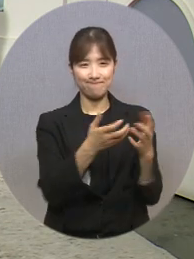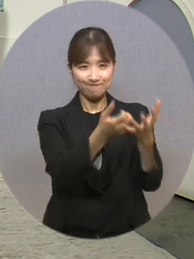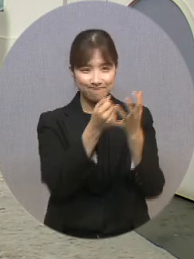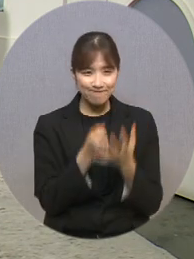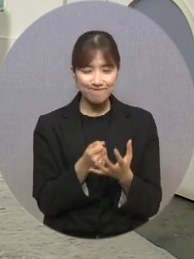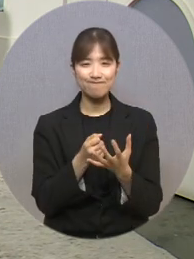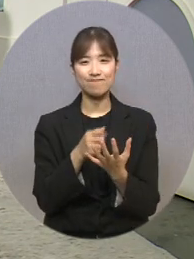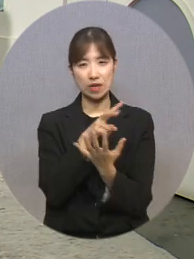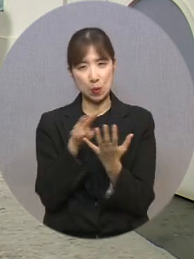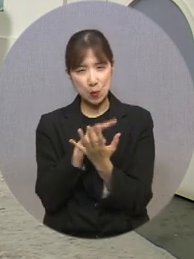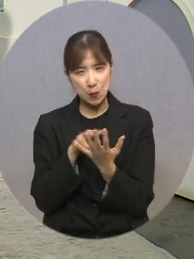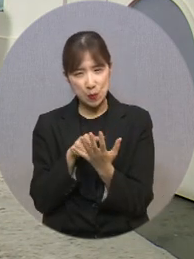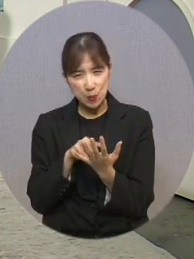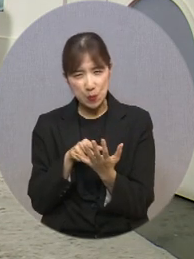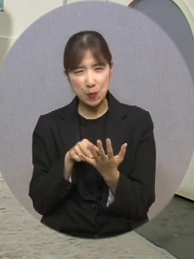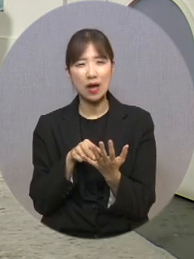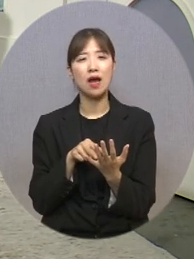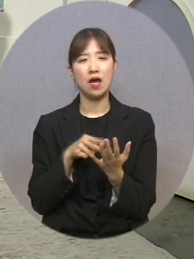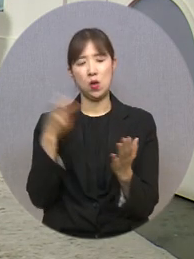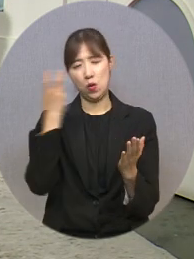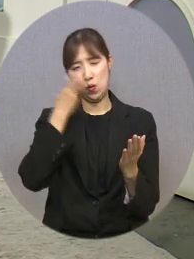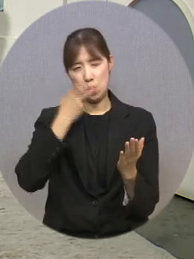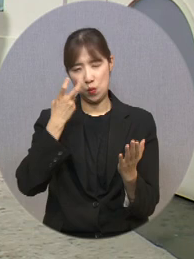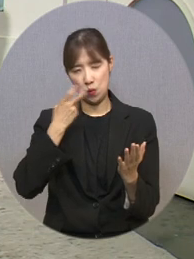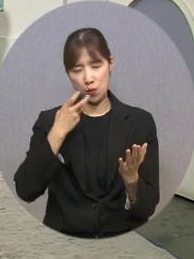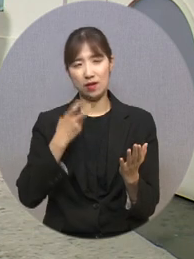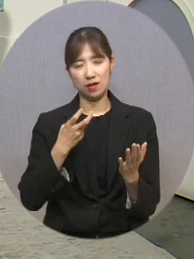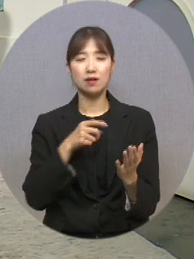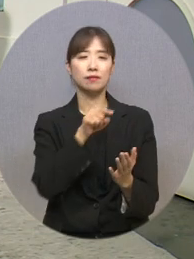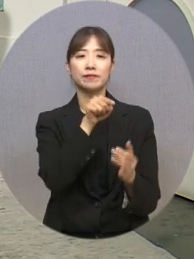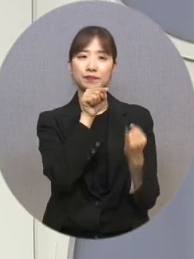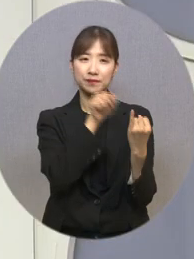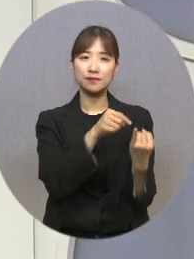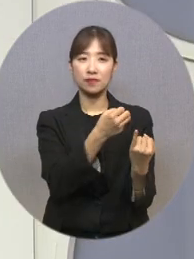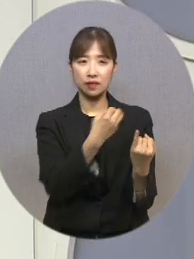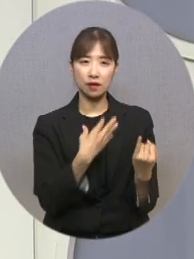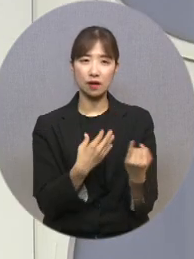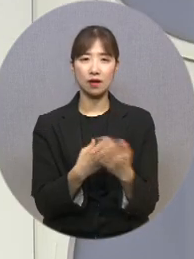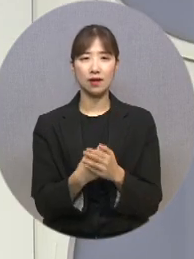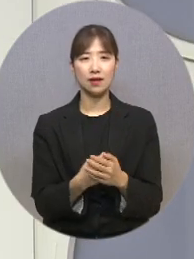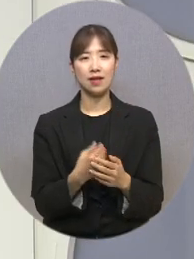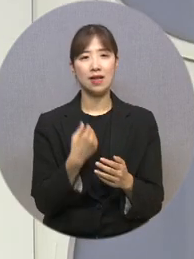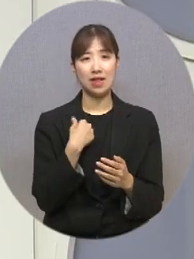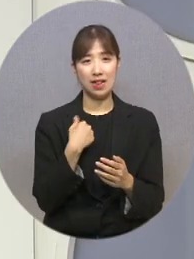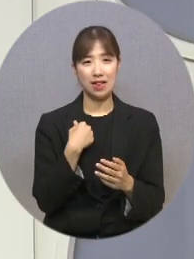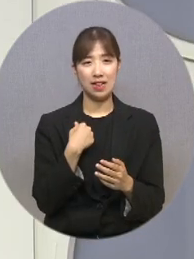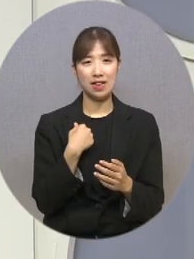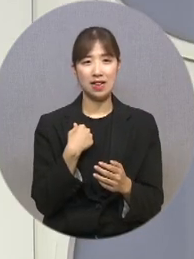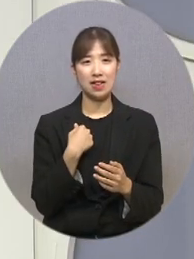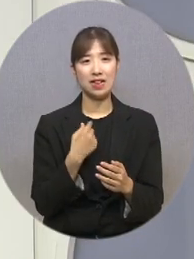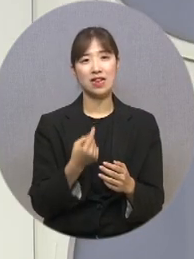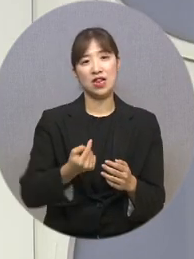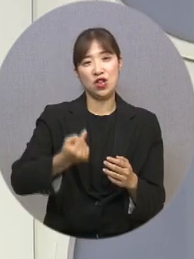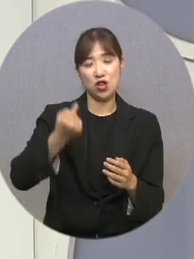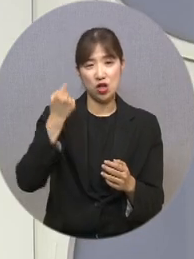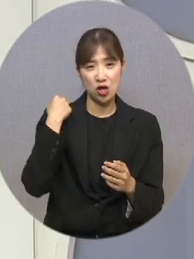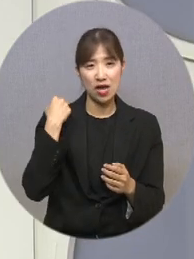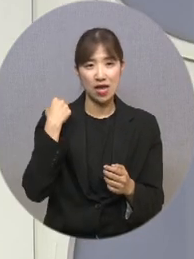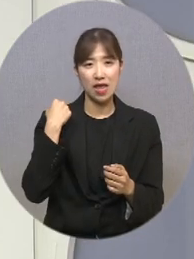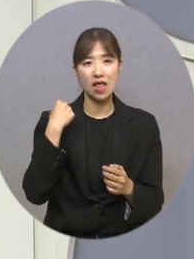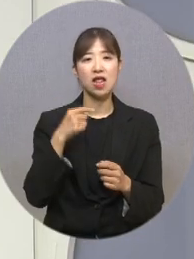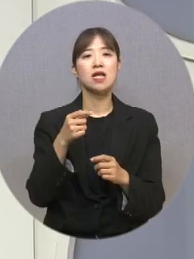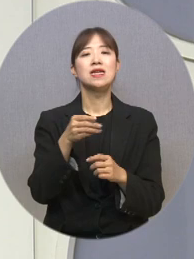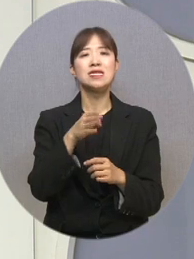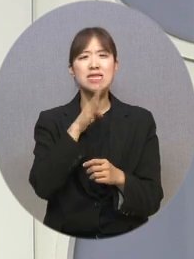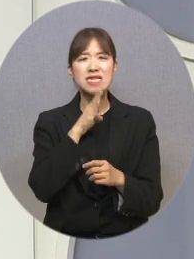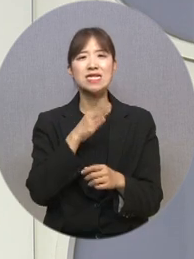조사를 열심히 했습니다. 예. 그랬더니 이제 그분이 그 피고소인이 하는 말이 자기 뒤에 실질적으로 그 주범이 하나 더